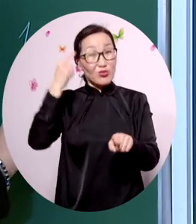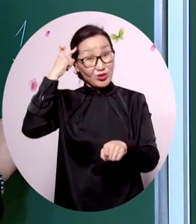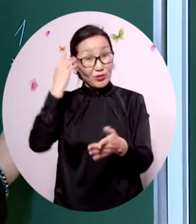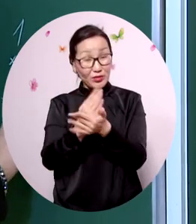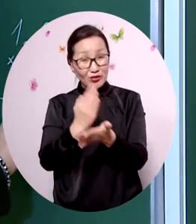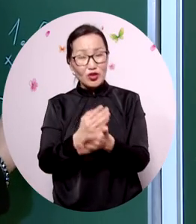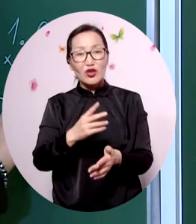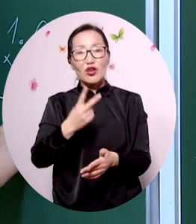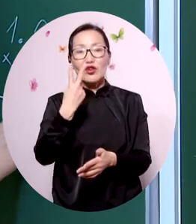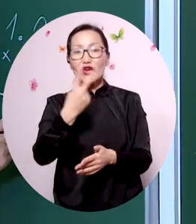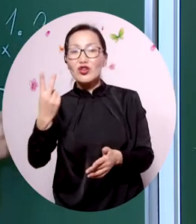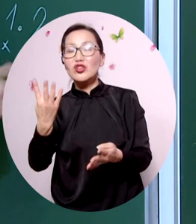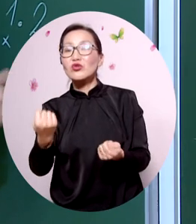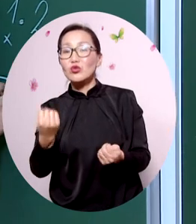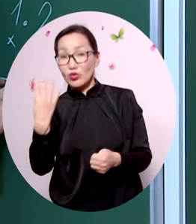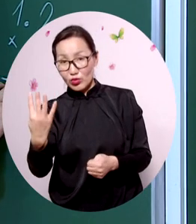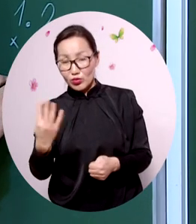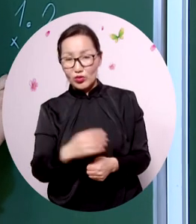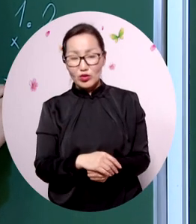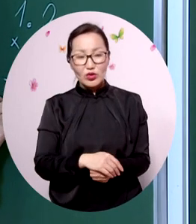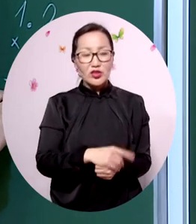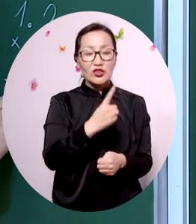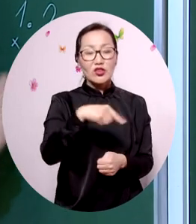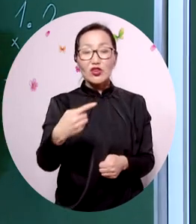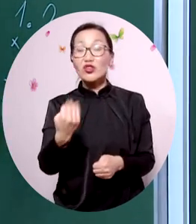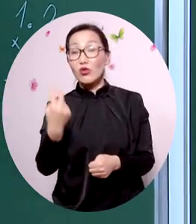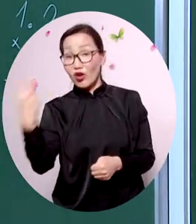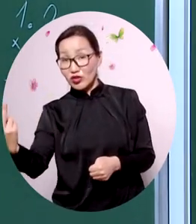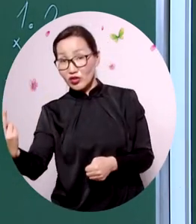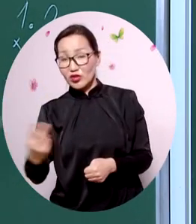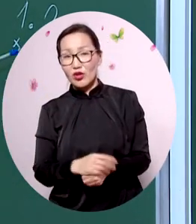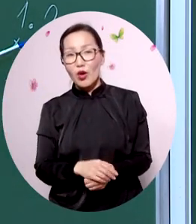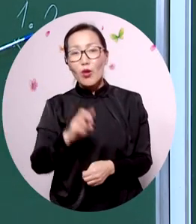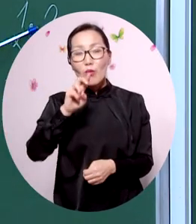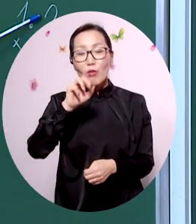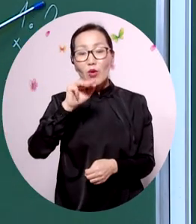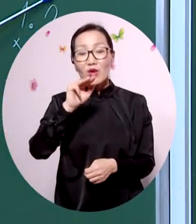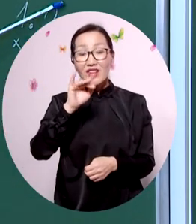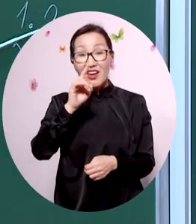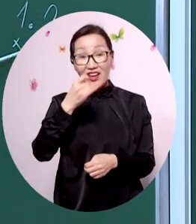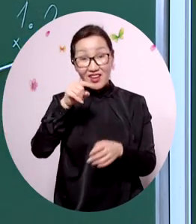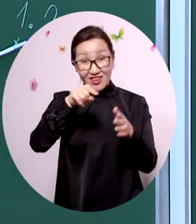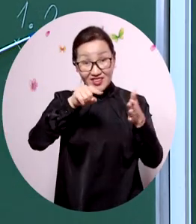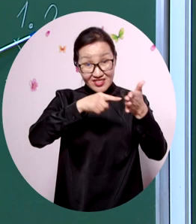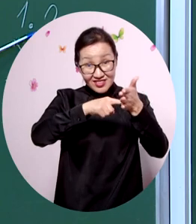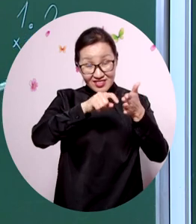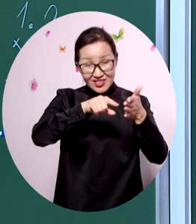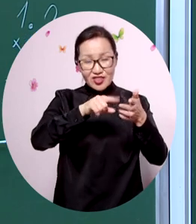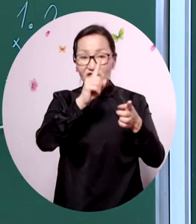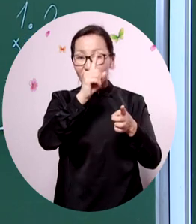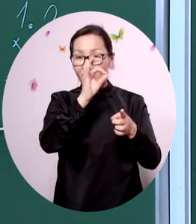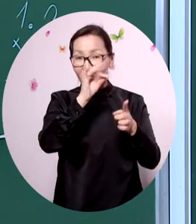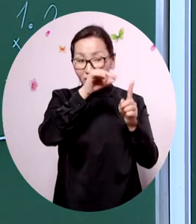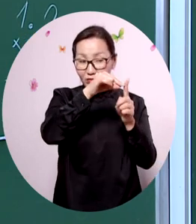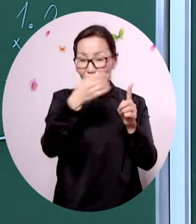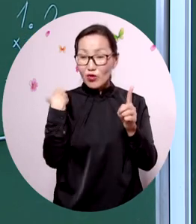2-ийн 4 1 2-ийн 2. За бутархайн хэсэгт маань 1 орон байна.